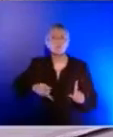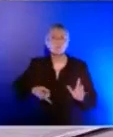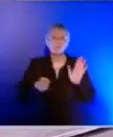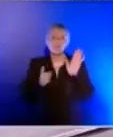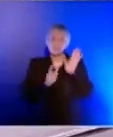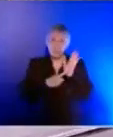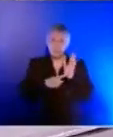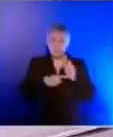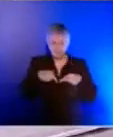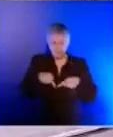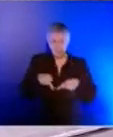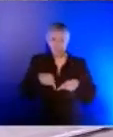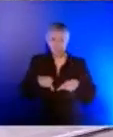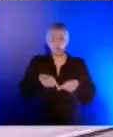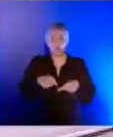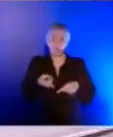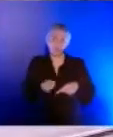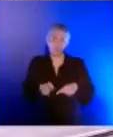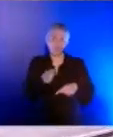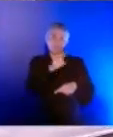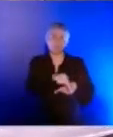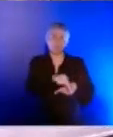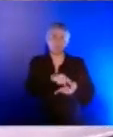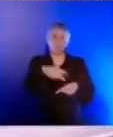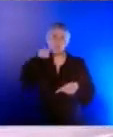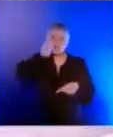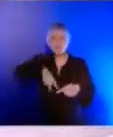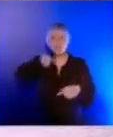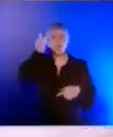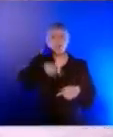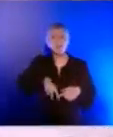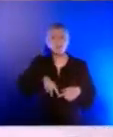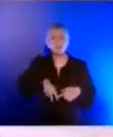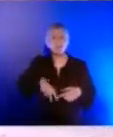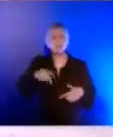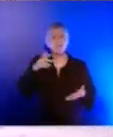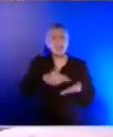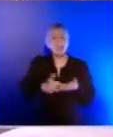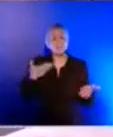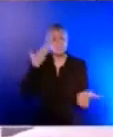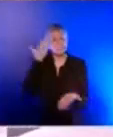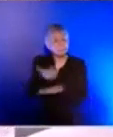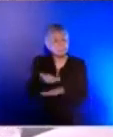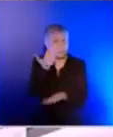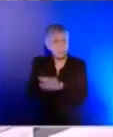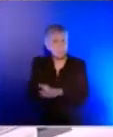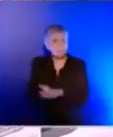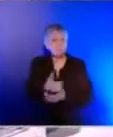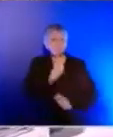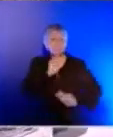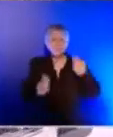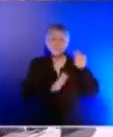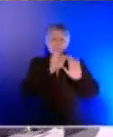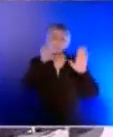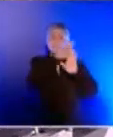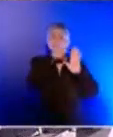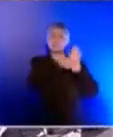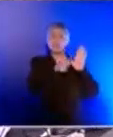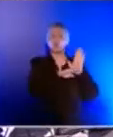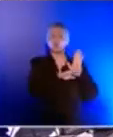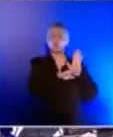τις επόμενες δύο ημέρες, ένα κρουστικό, μαχητικό, εναλλακτικό πρόγραμμα διακυβέρνησης στη